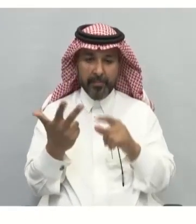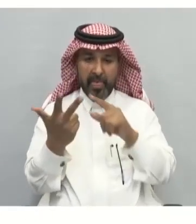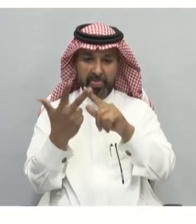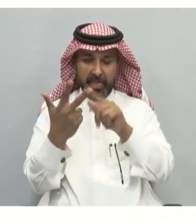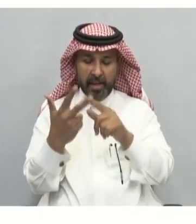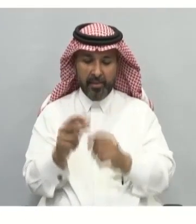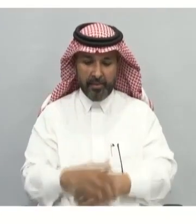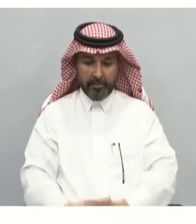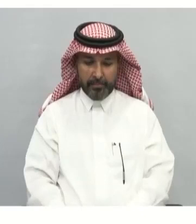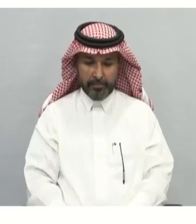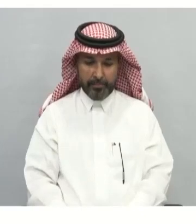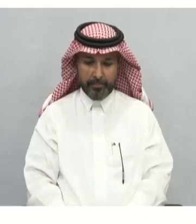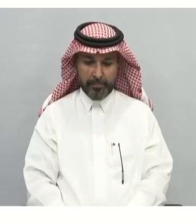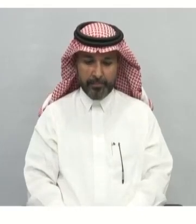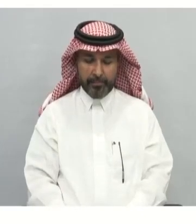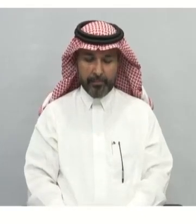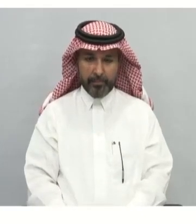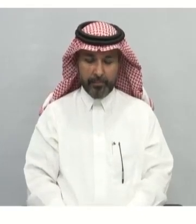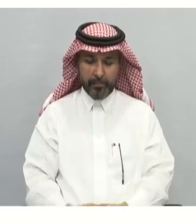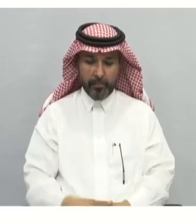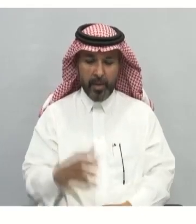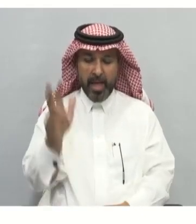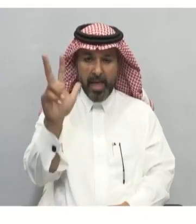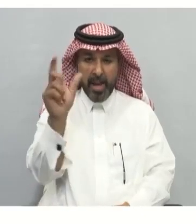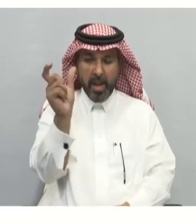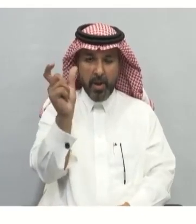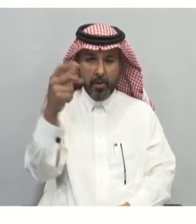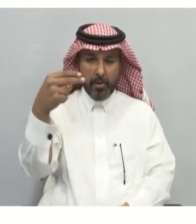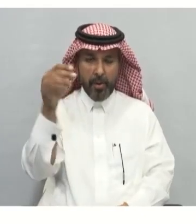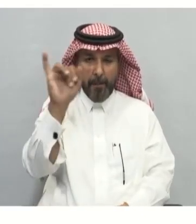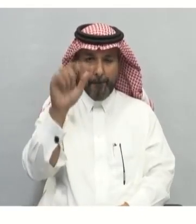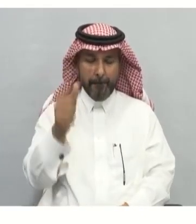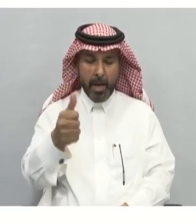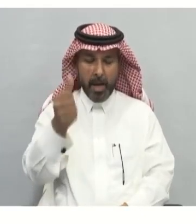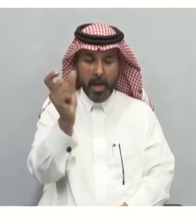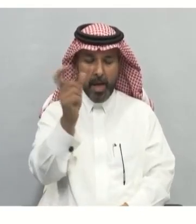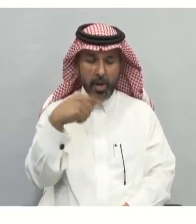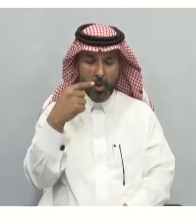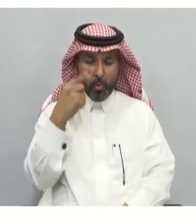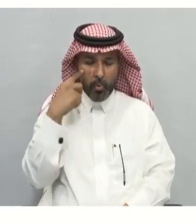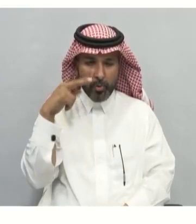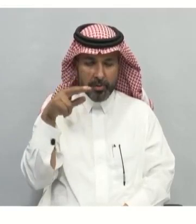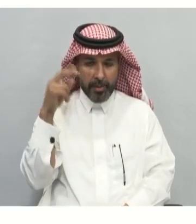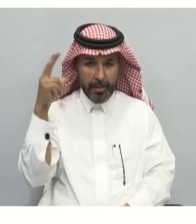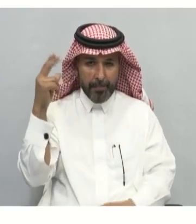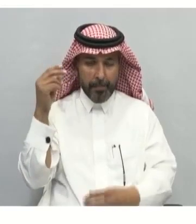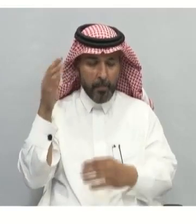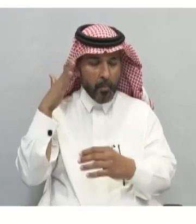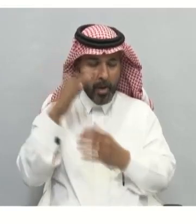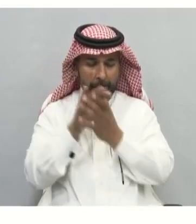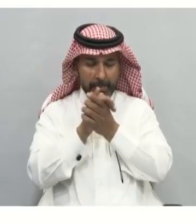39 عن نعمان بن بشير رضي الله عنهما قال سمعت رسول الله صلى الله عليه وسلم